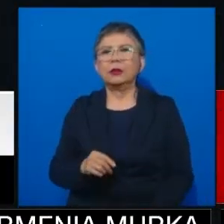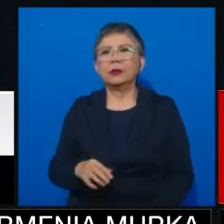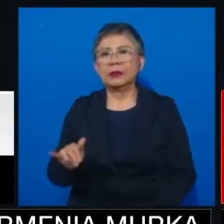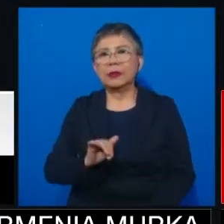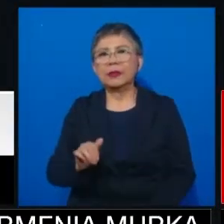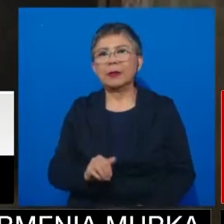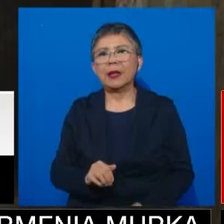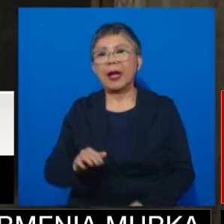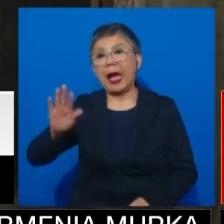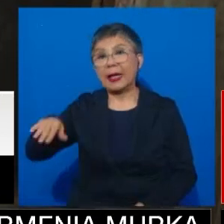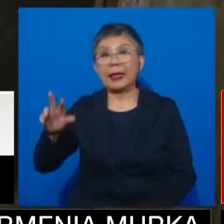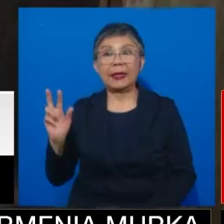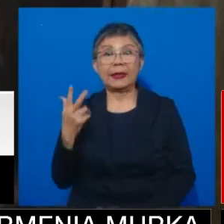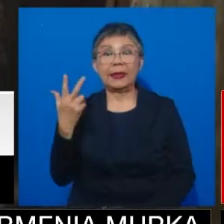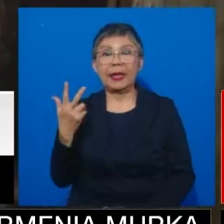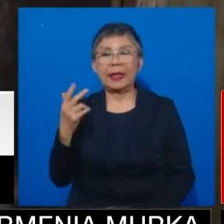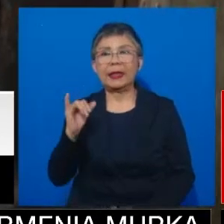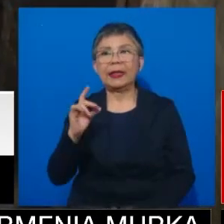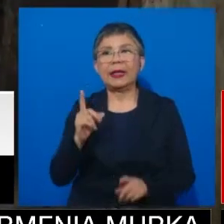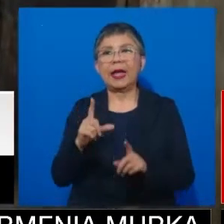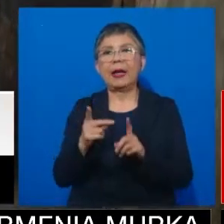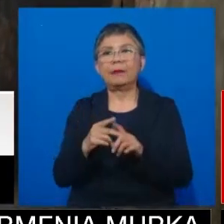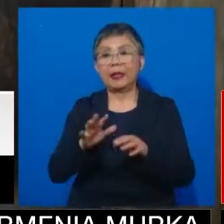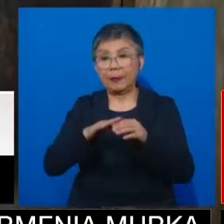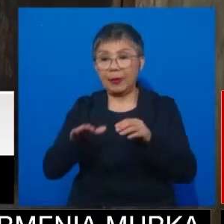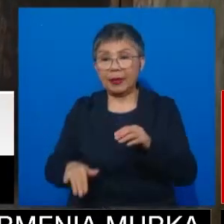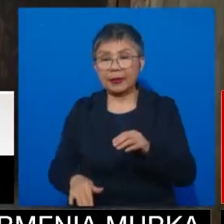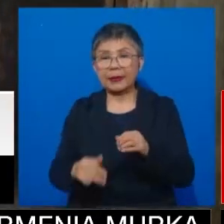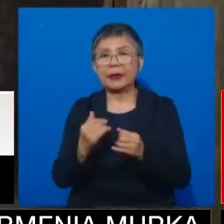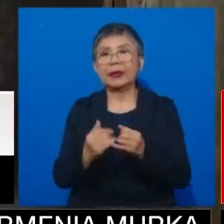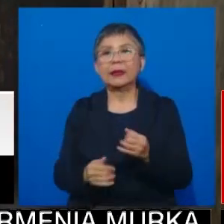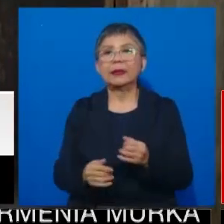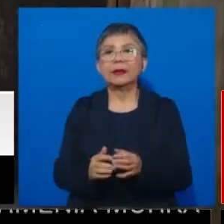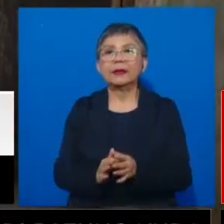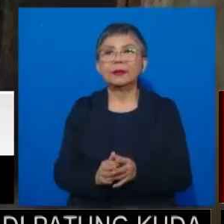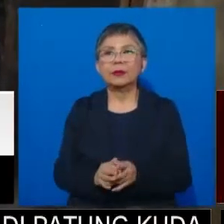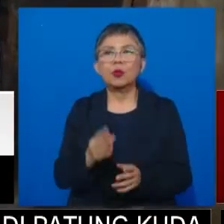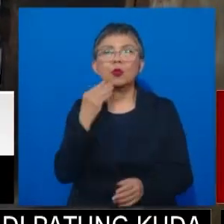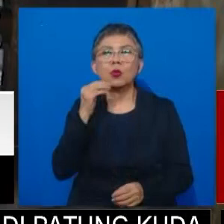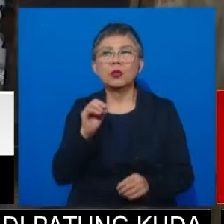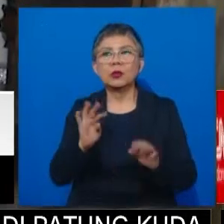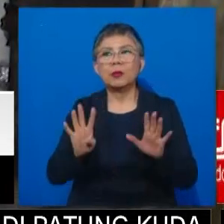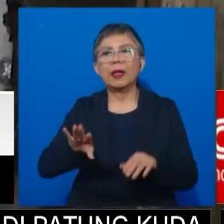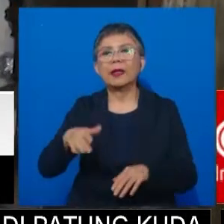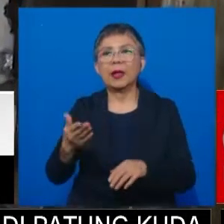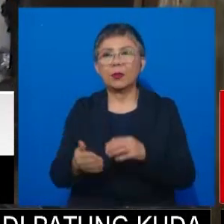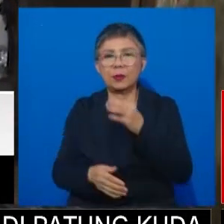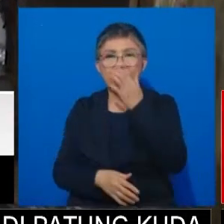anak ketiganya, yaitu Ilham, dan yang paling kecil Fadlia Nurandini yang baru berusia 9 tahun.